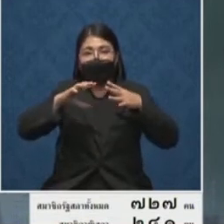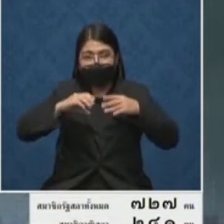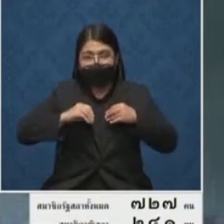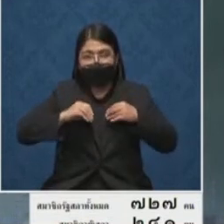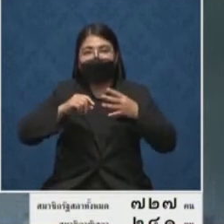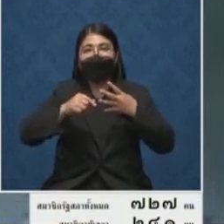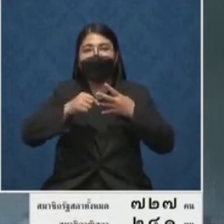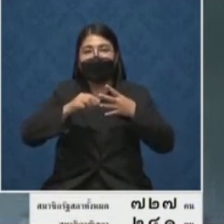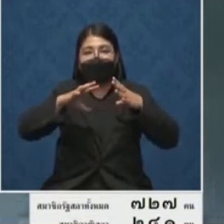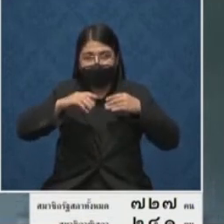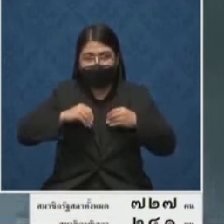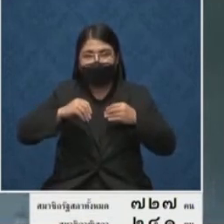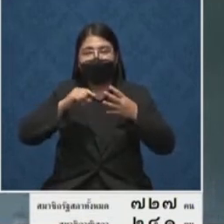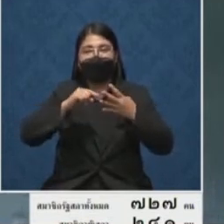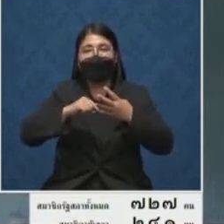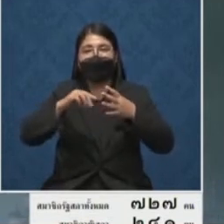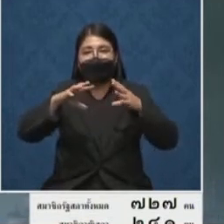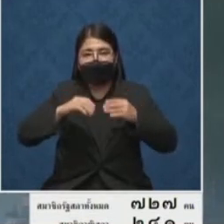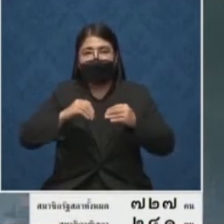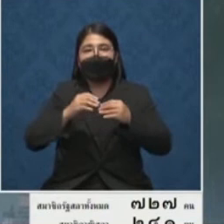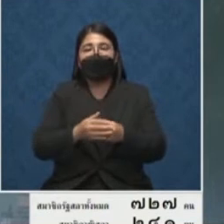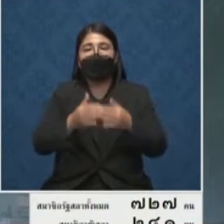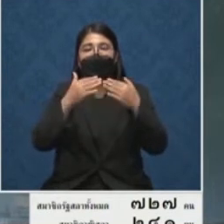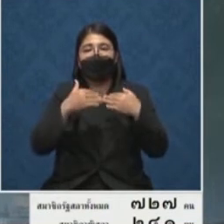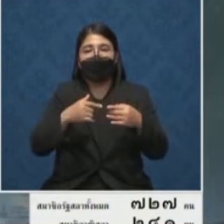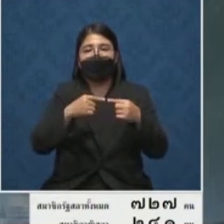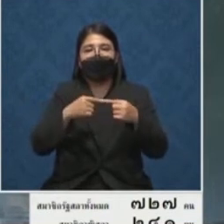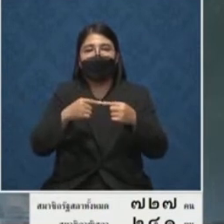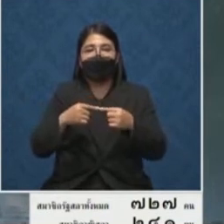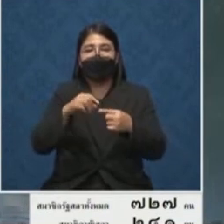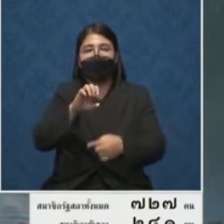หลักการ3รับหลักการ4รับหลักการค่ะ